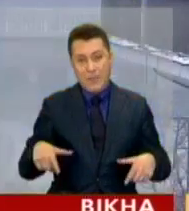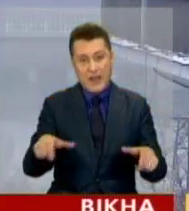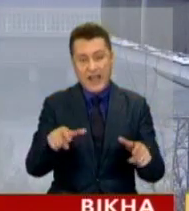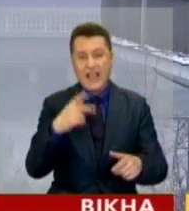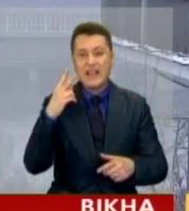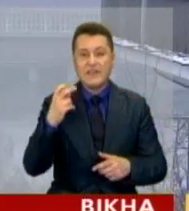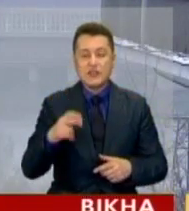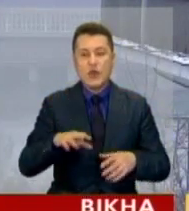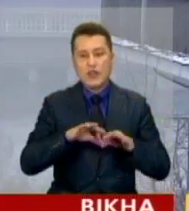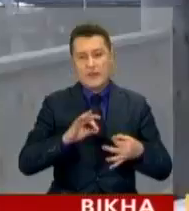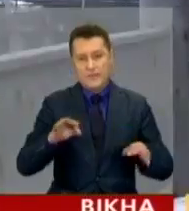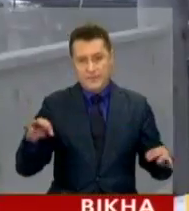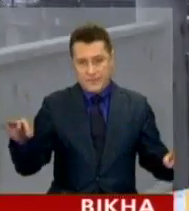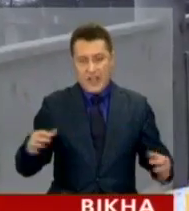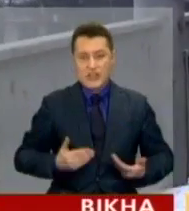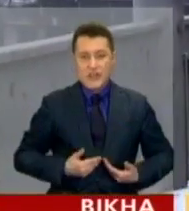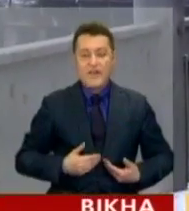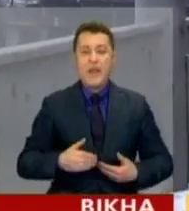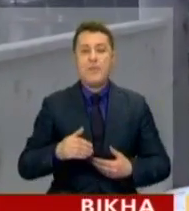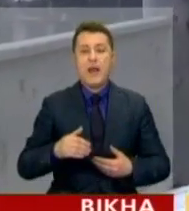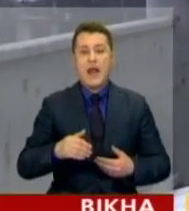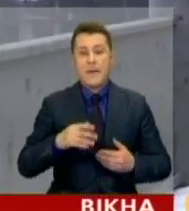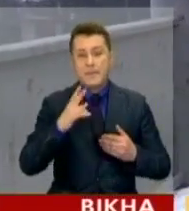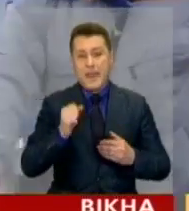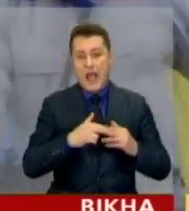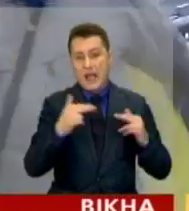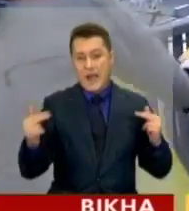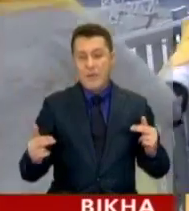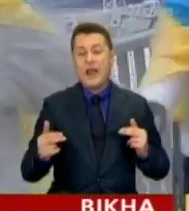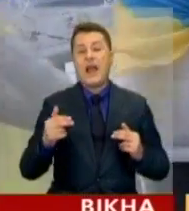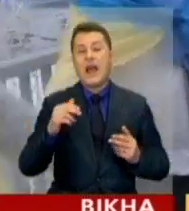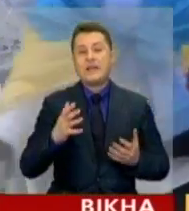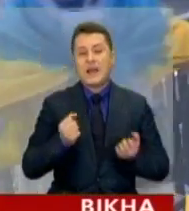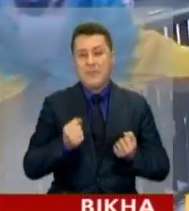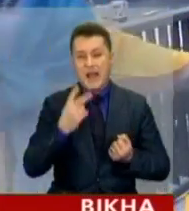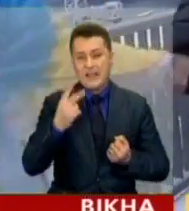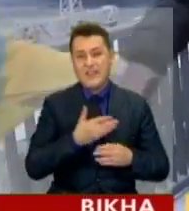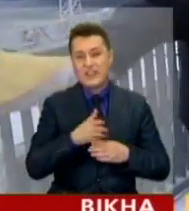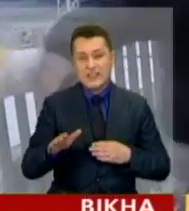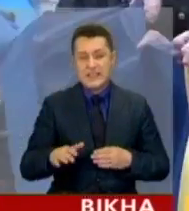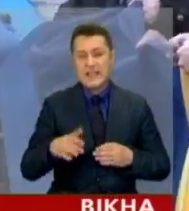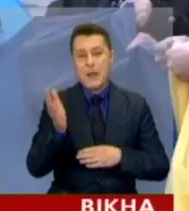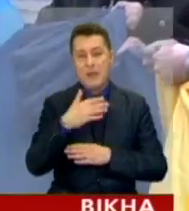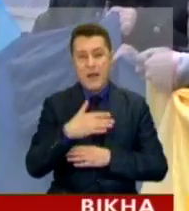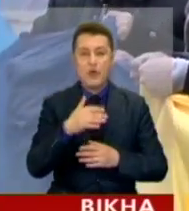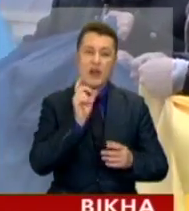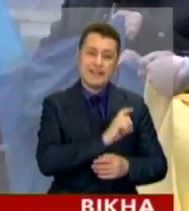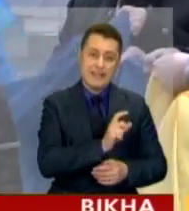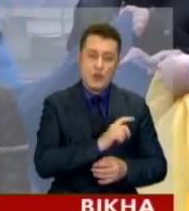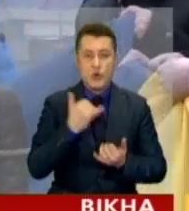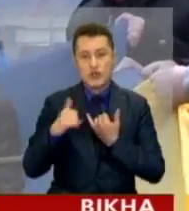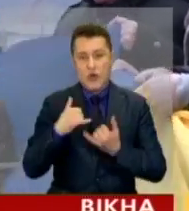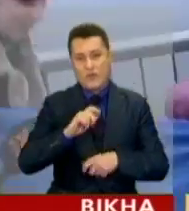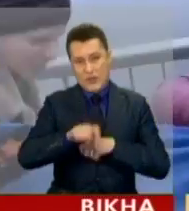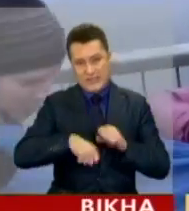стали живим ланцюгом на греблі Дніпро-ГЕСу. В руках тримали дві частини прапора України – синю і жовту, які потім зв'язали